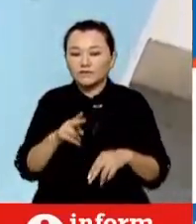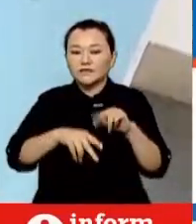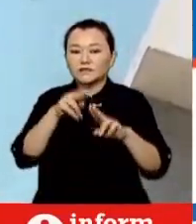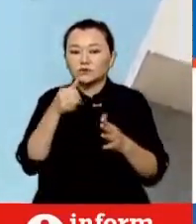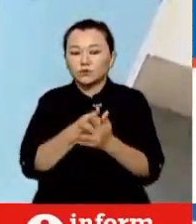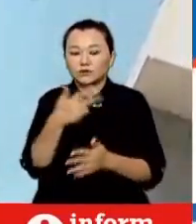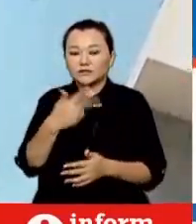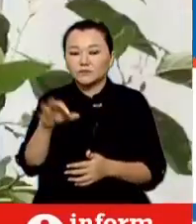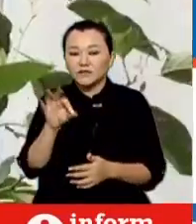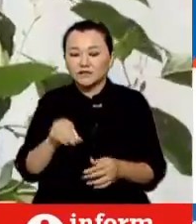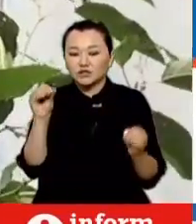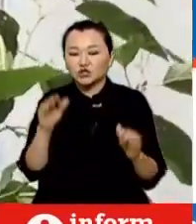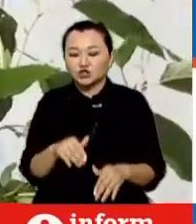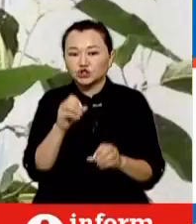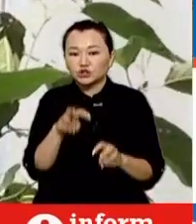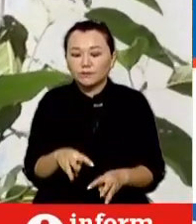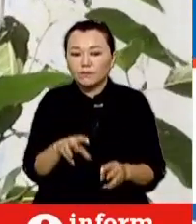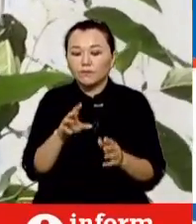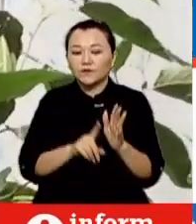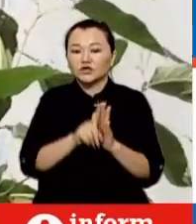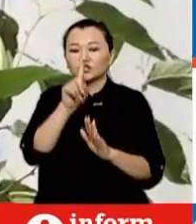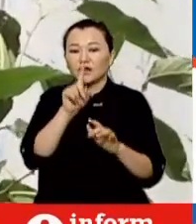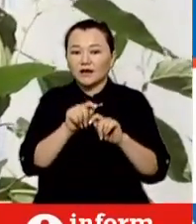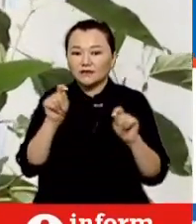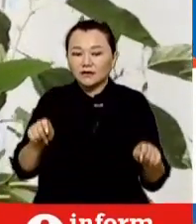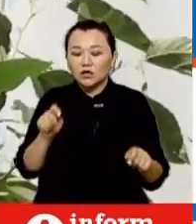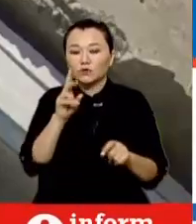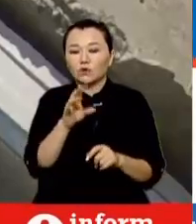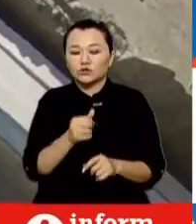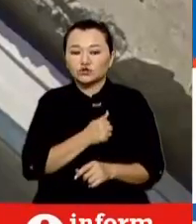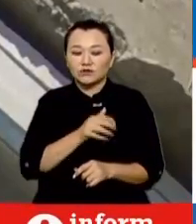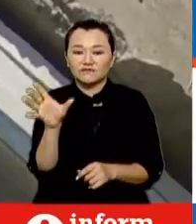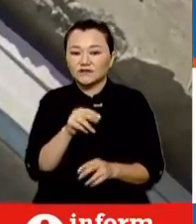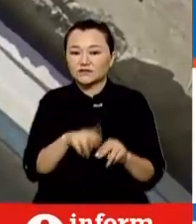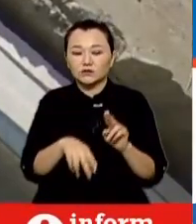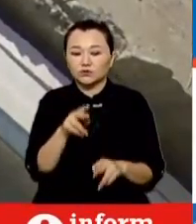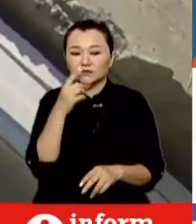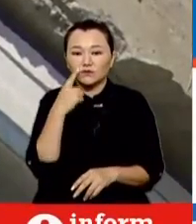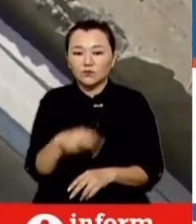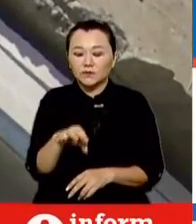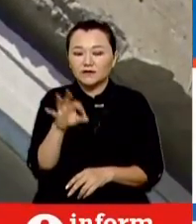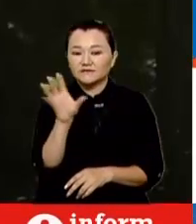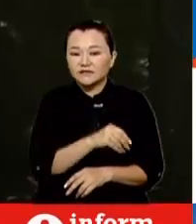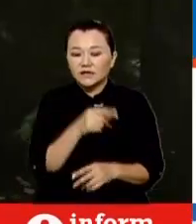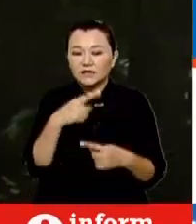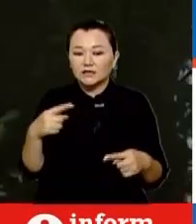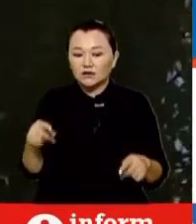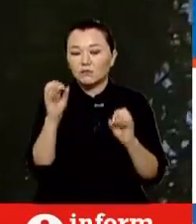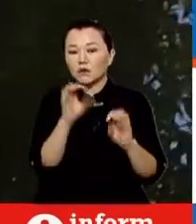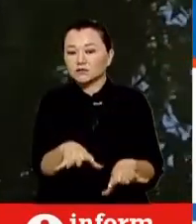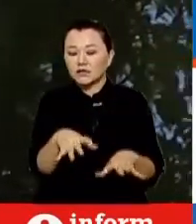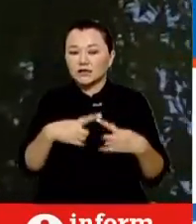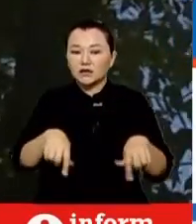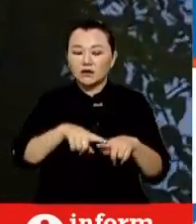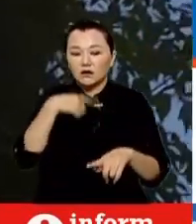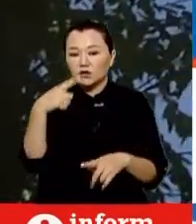до 30% ниже, чем после ввода в эксплуатацию. Но, к сожалению, не все застройщики добросовестные. Некоторые бросают объекты,